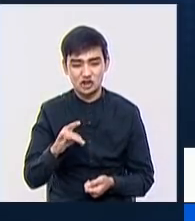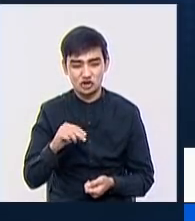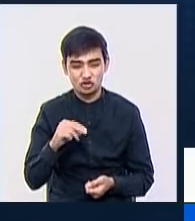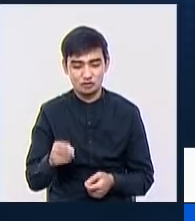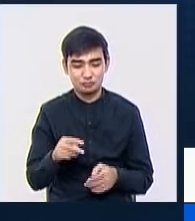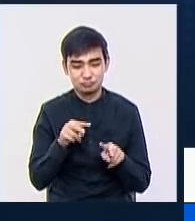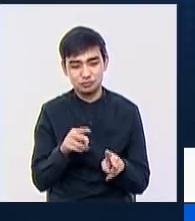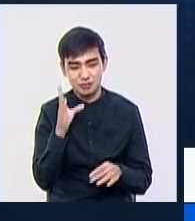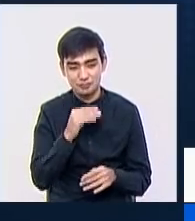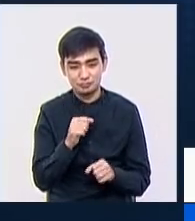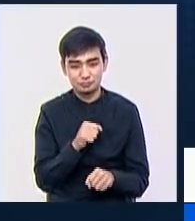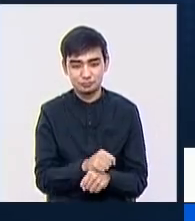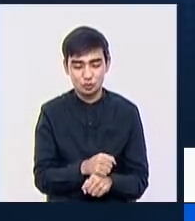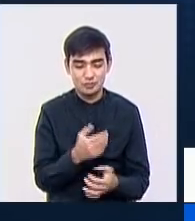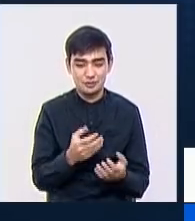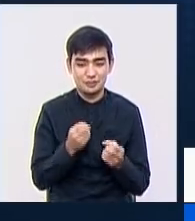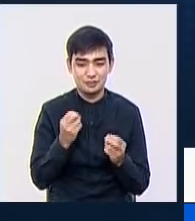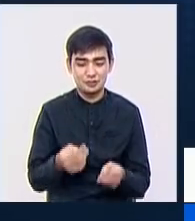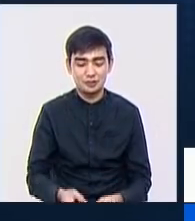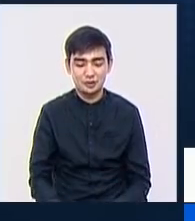имеются на рынке строительства?